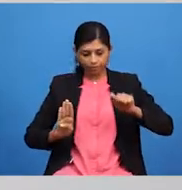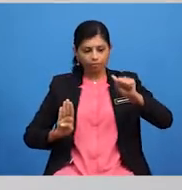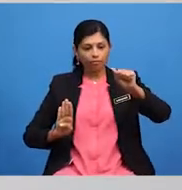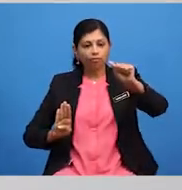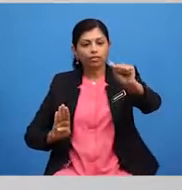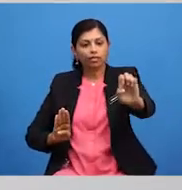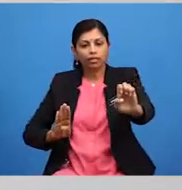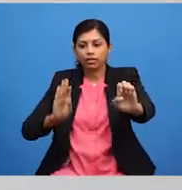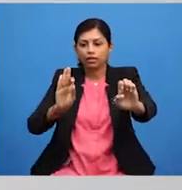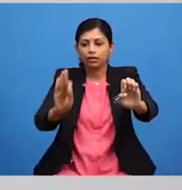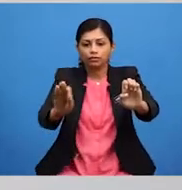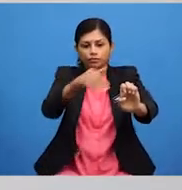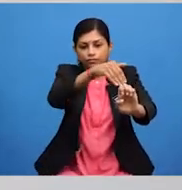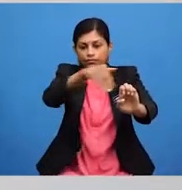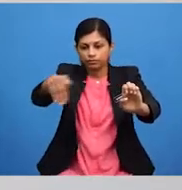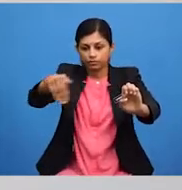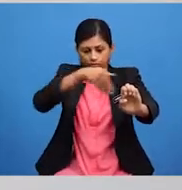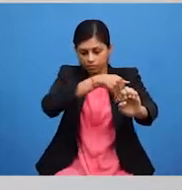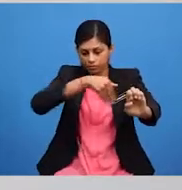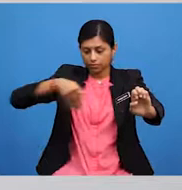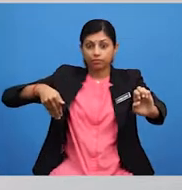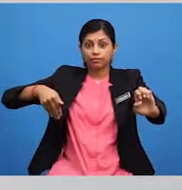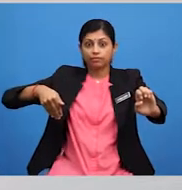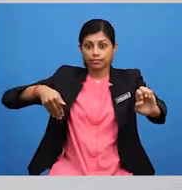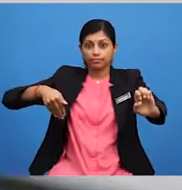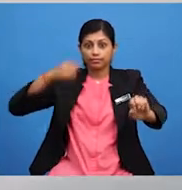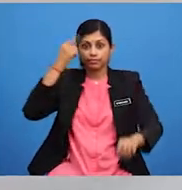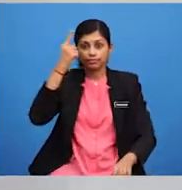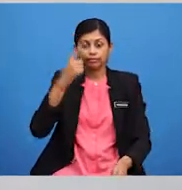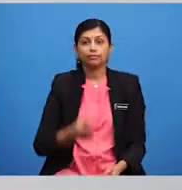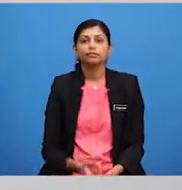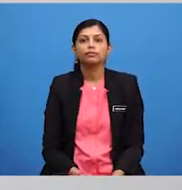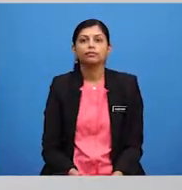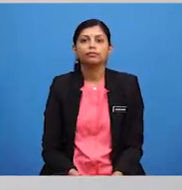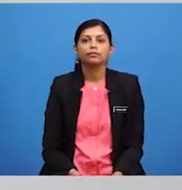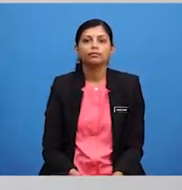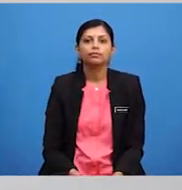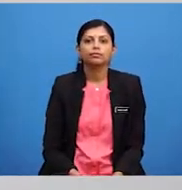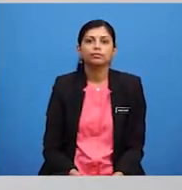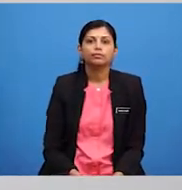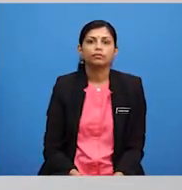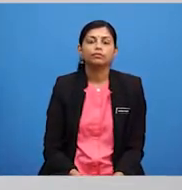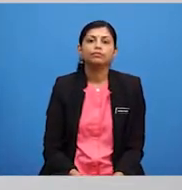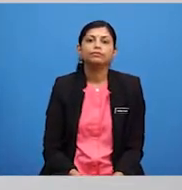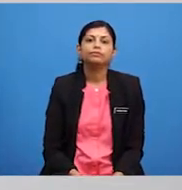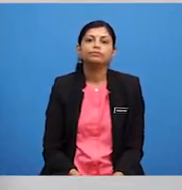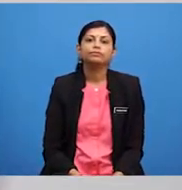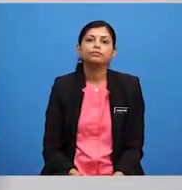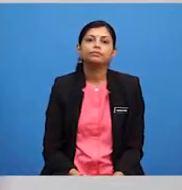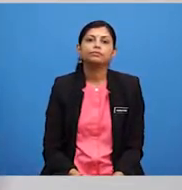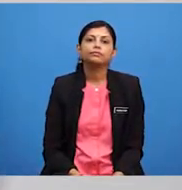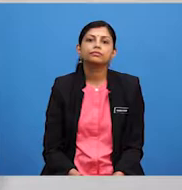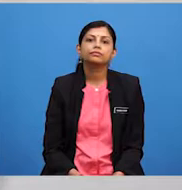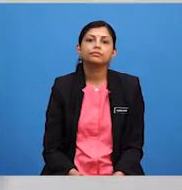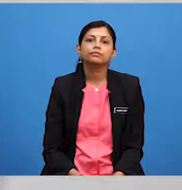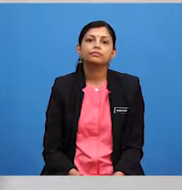Seterusnya, murid-murid unjurkan garisan BC bermula dari titik F ke